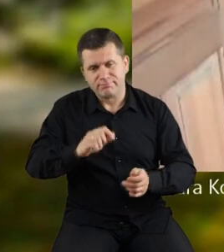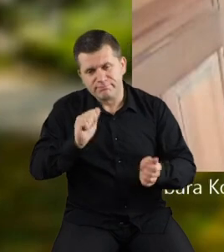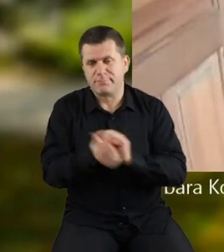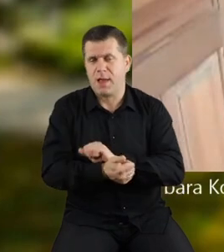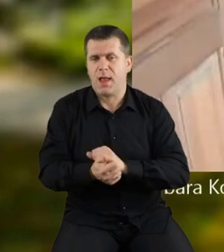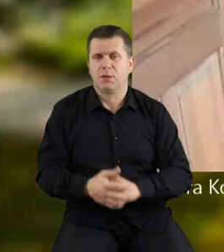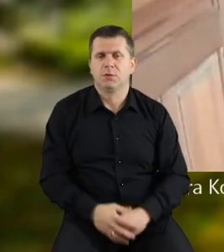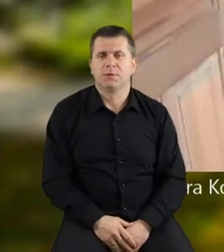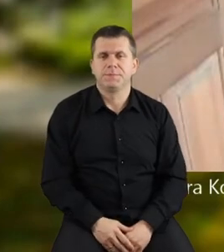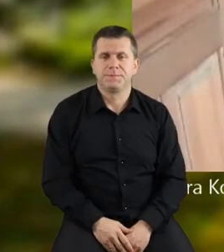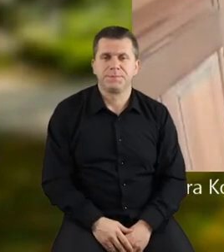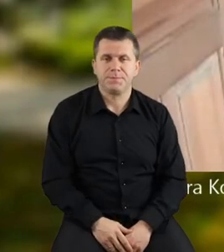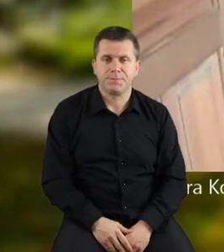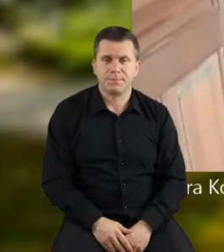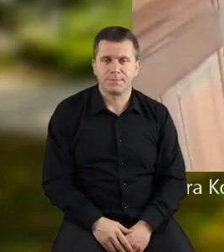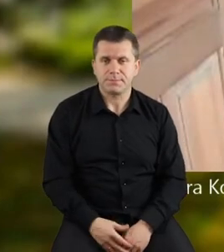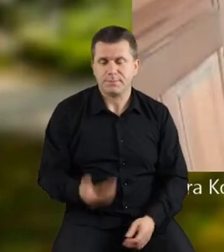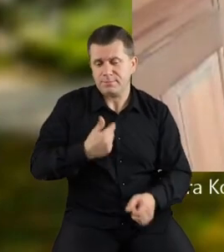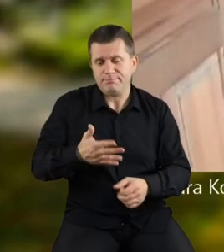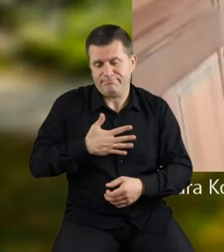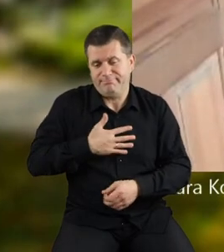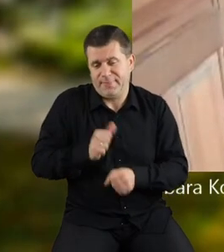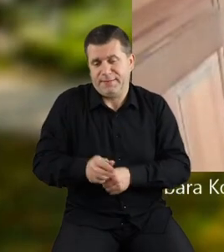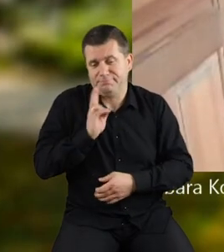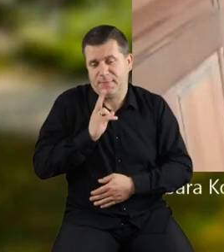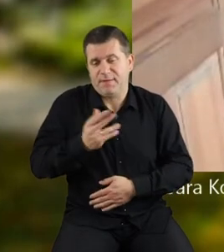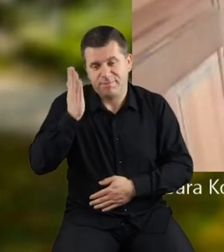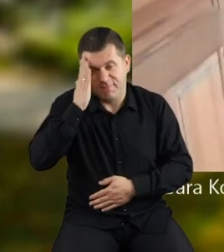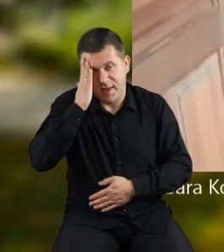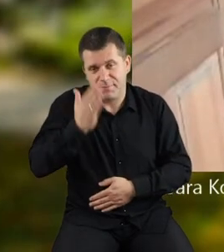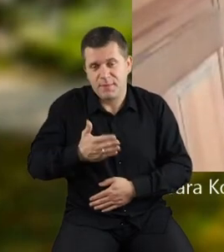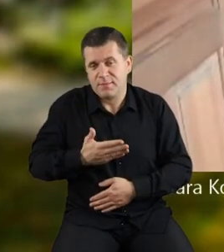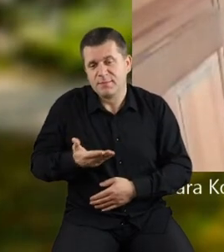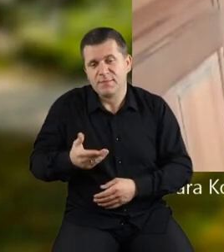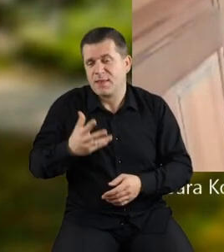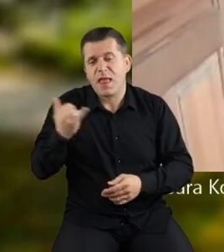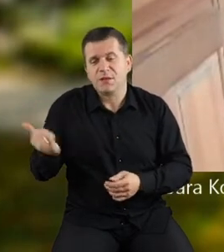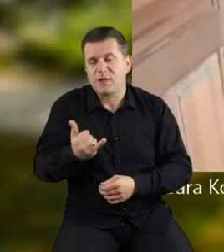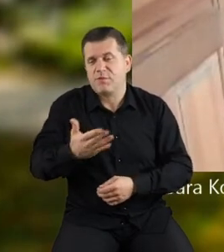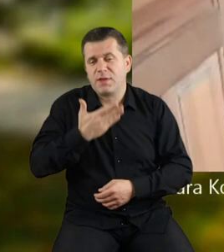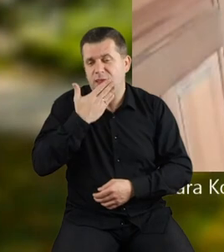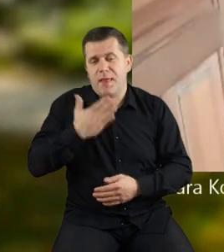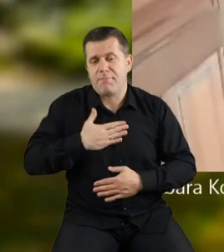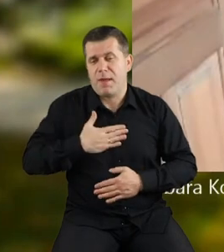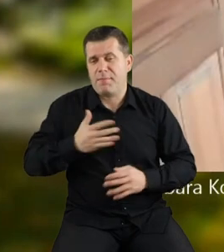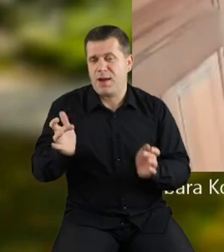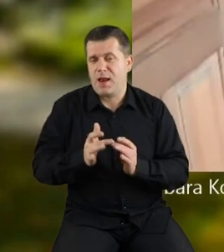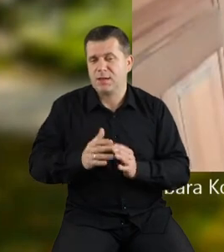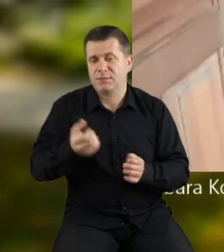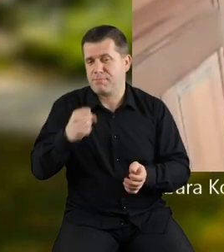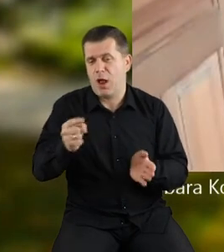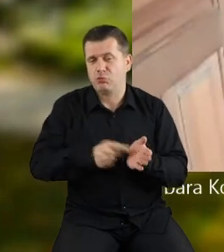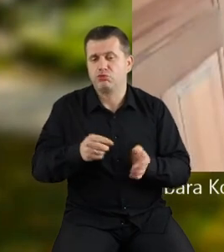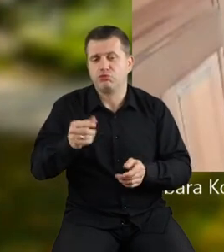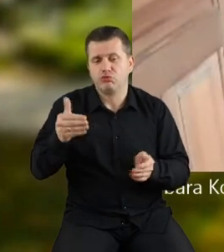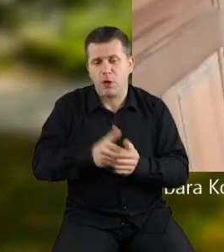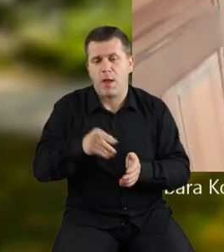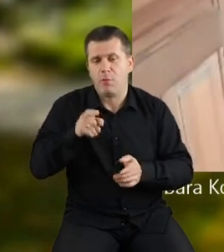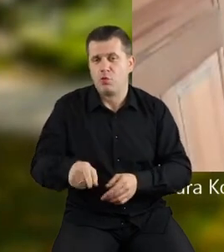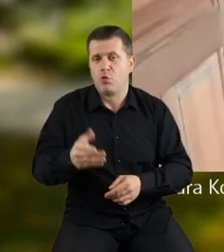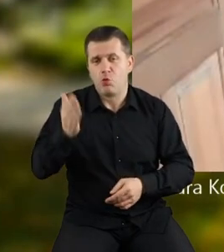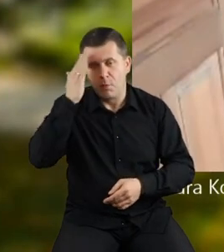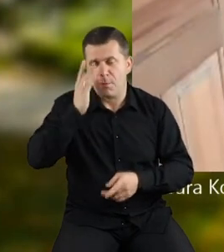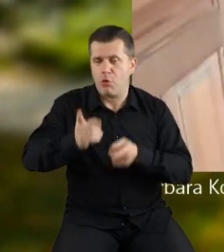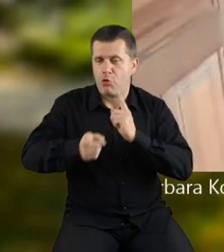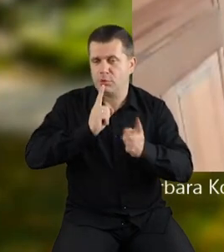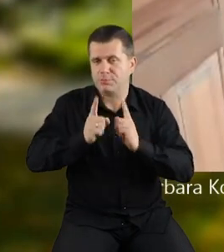to odbrązowić, bo jestem już matką i wiem, że nie mam racji, bardzo często. I trzeba